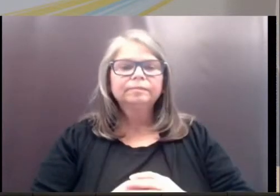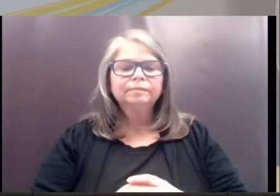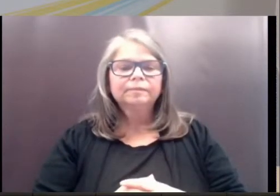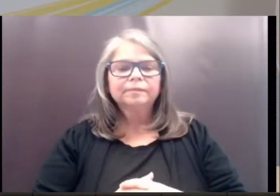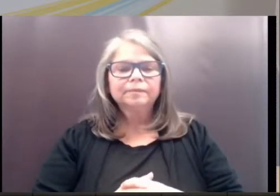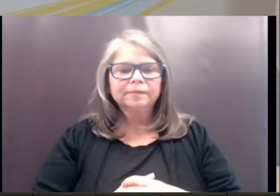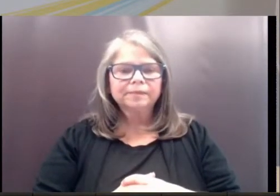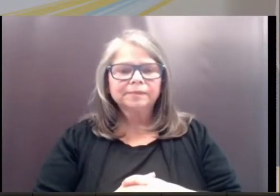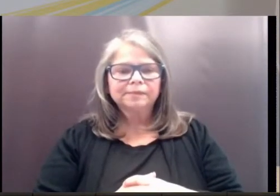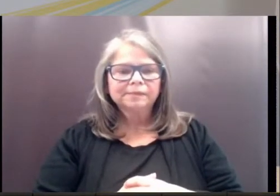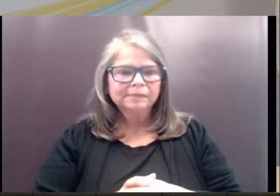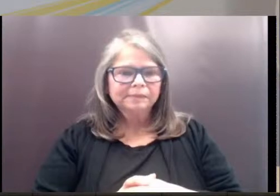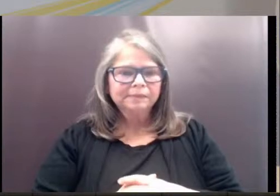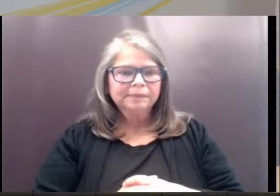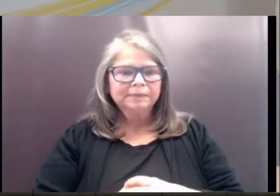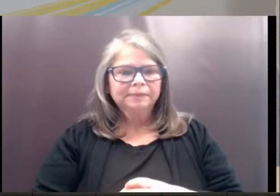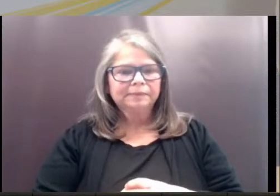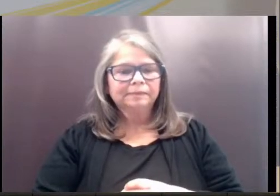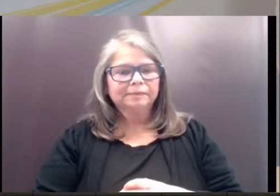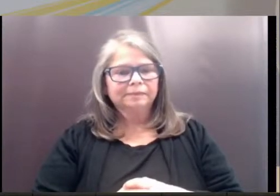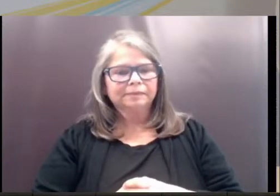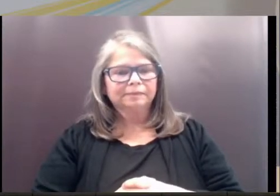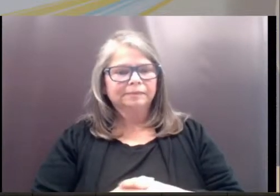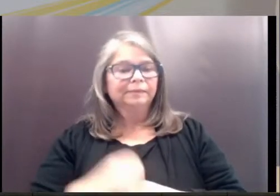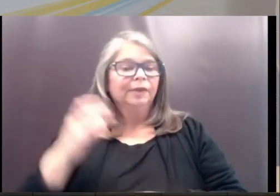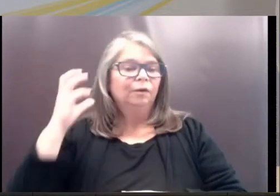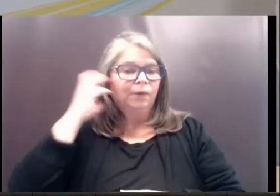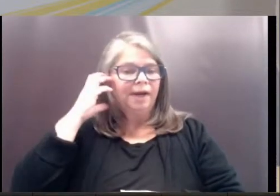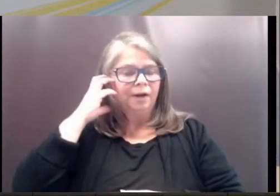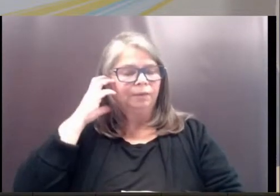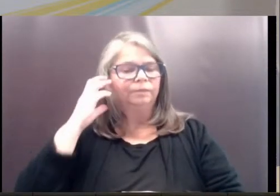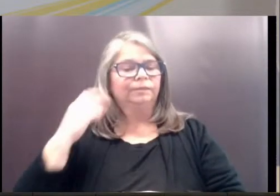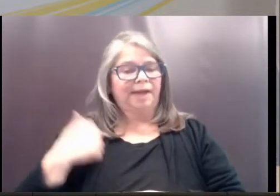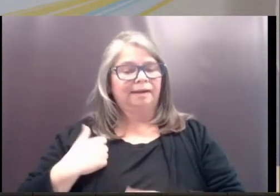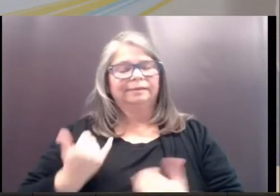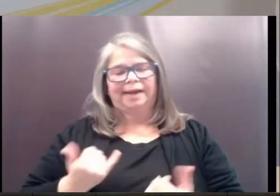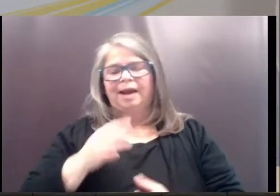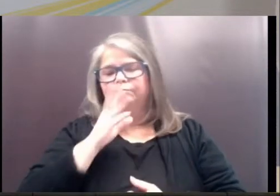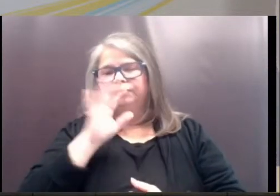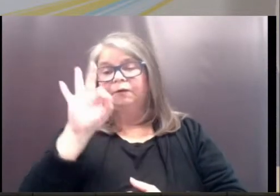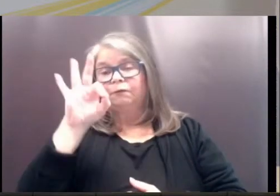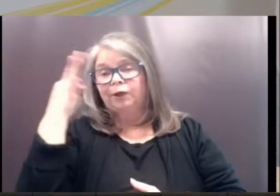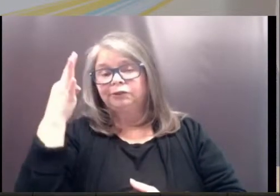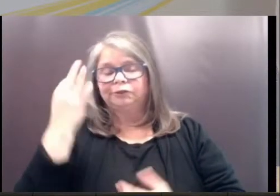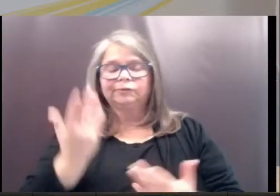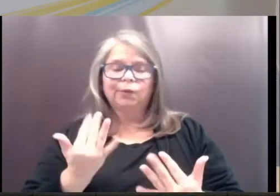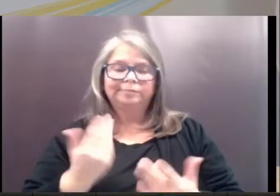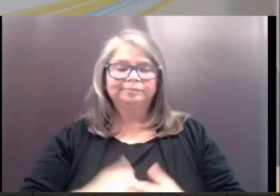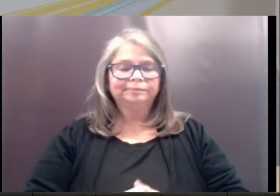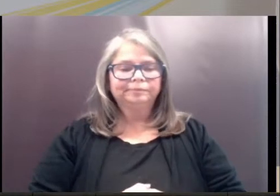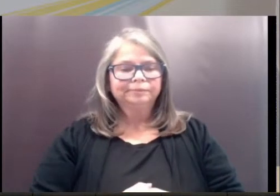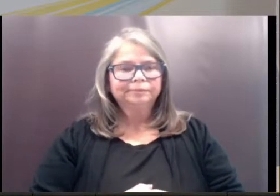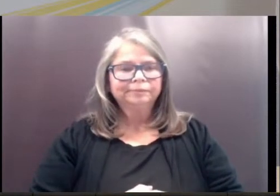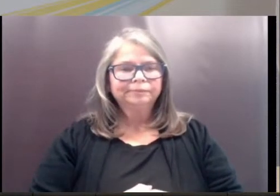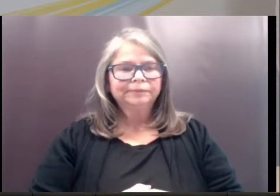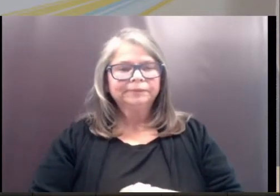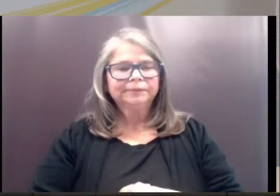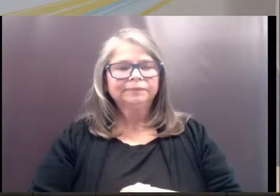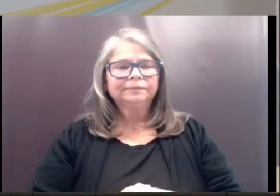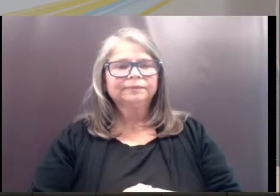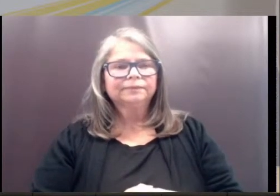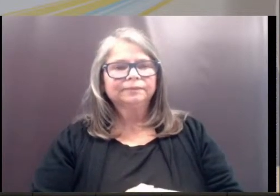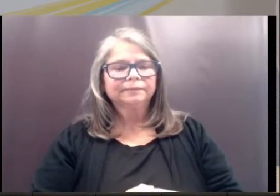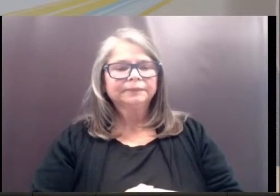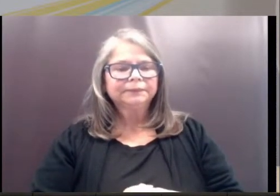Julien Lecachel, Radio-Canada. Bonjour, Dr. Morrison. Aujourd'hui, je voudrais parler des vaccins avec